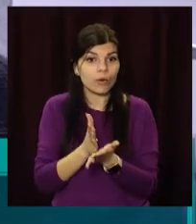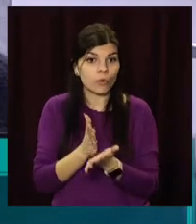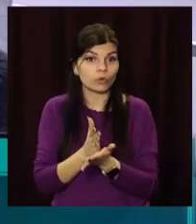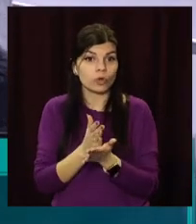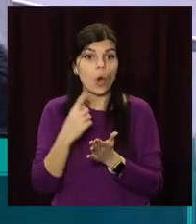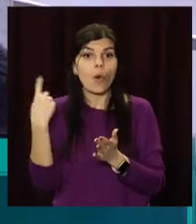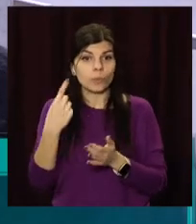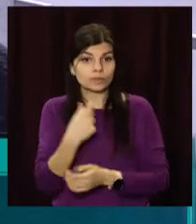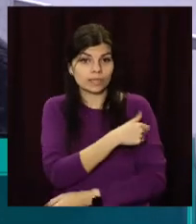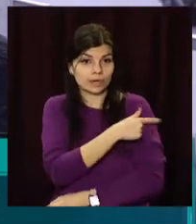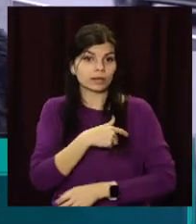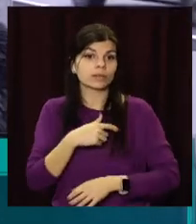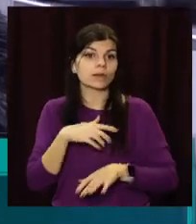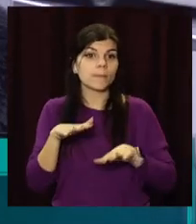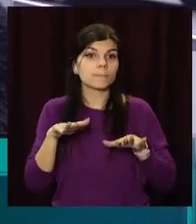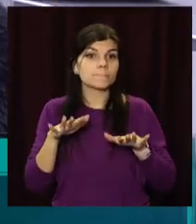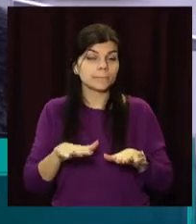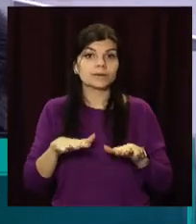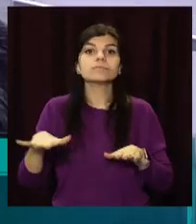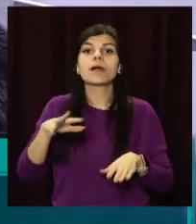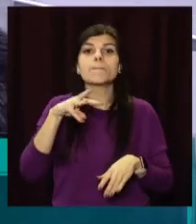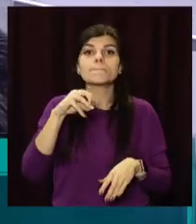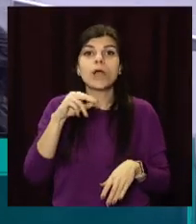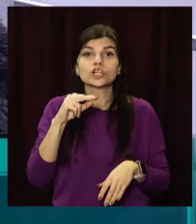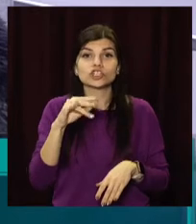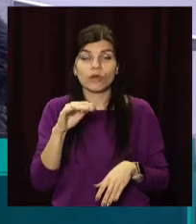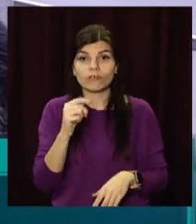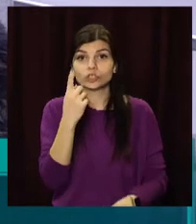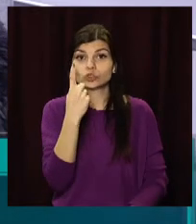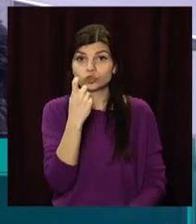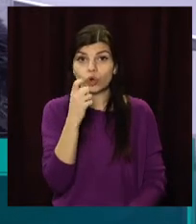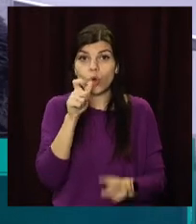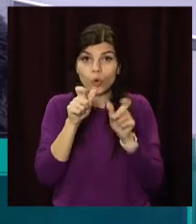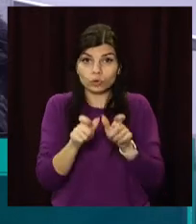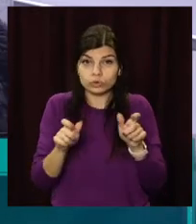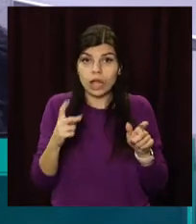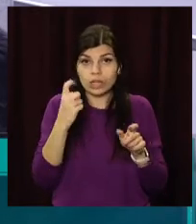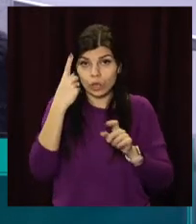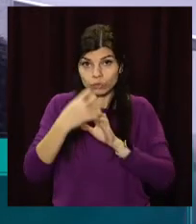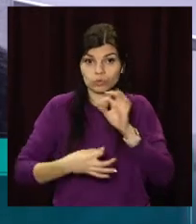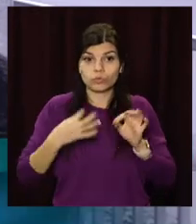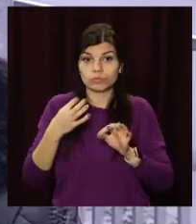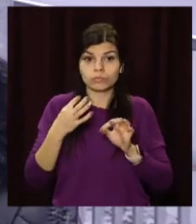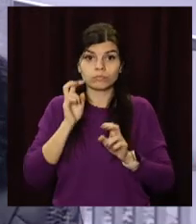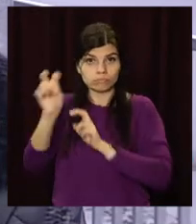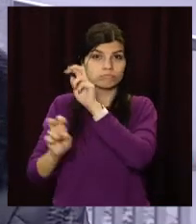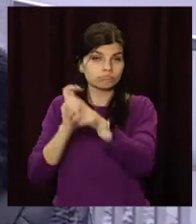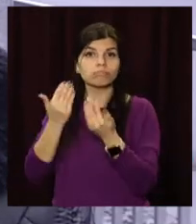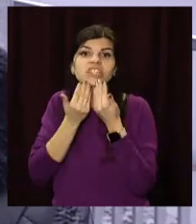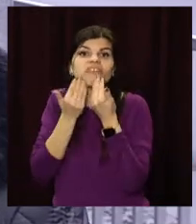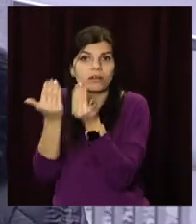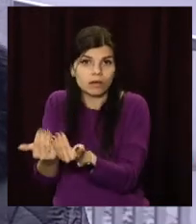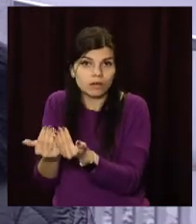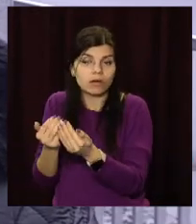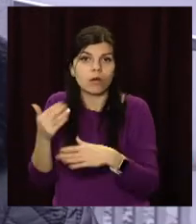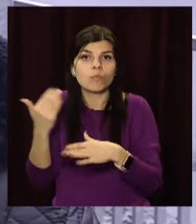в обласній лікарні імені Мечникова. 100 осіб на добу звертається за